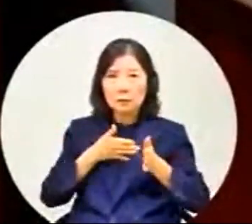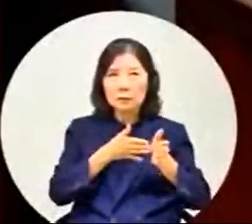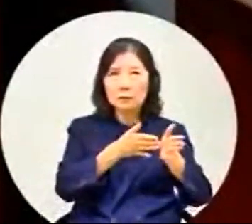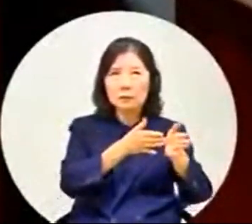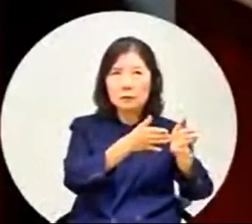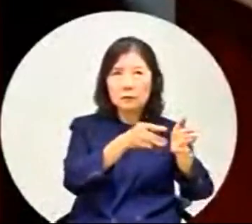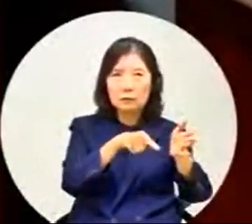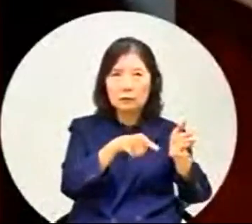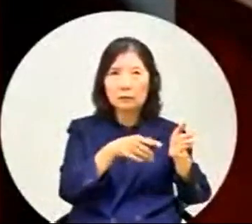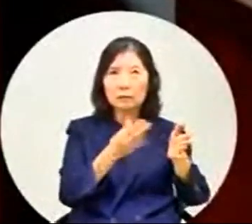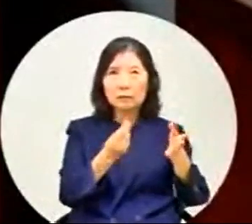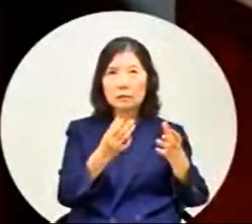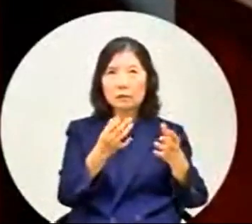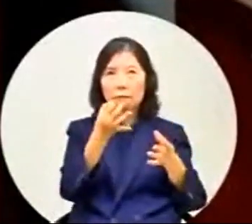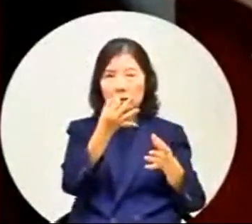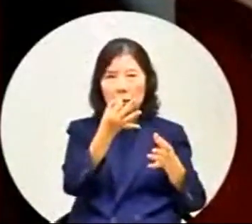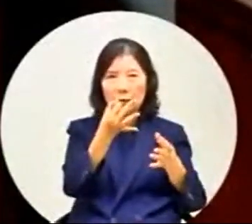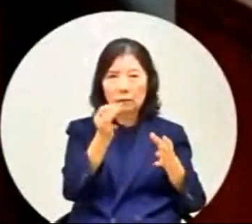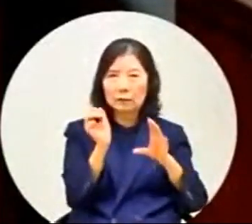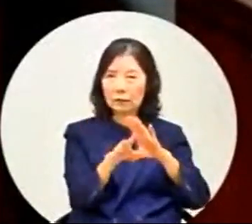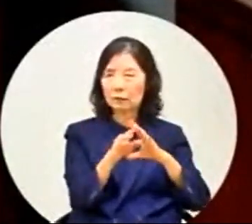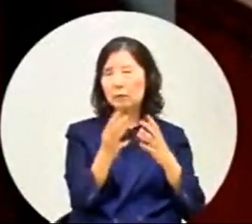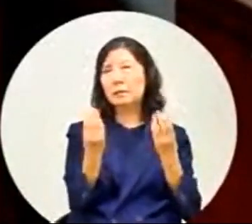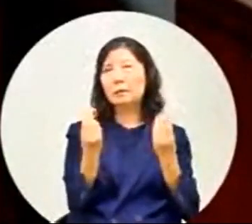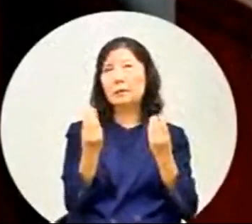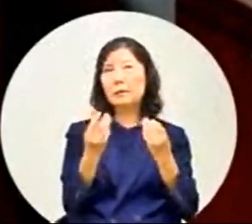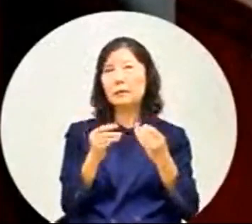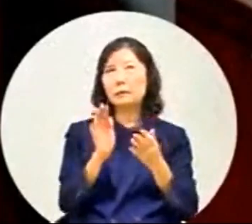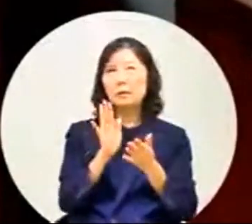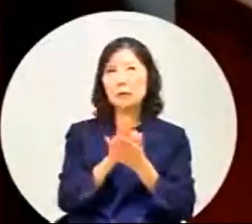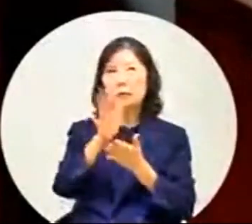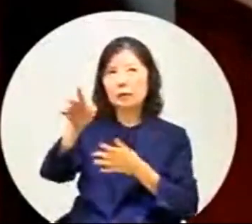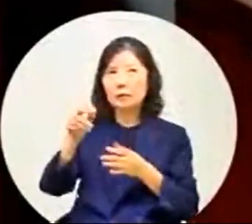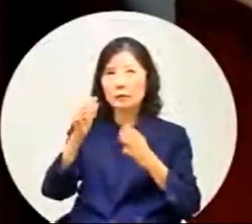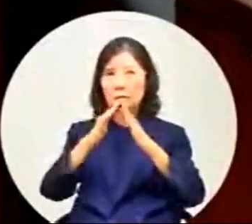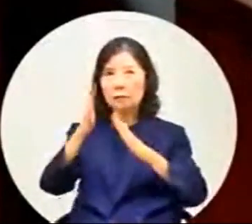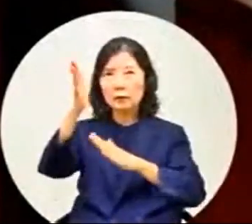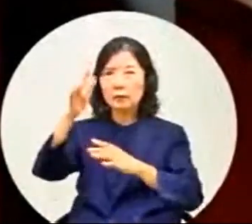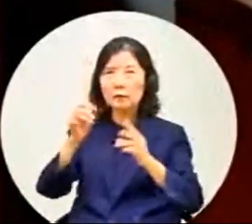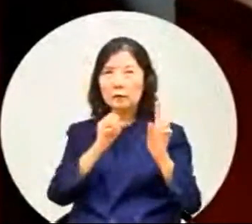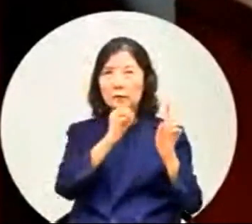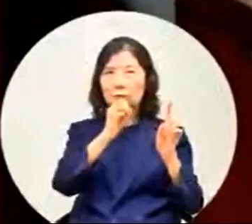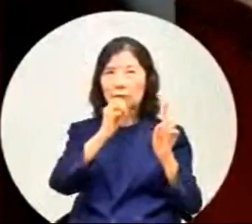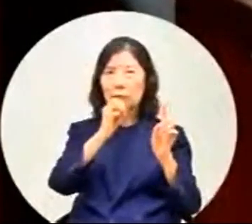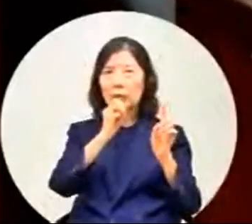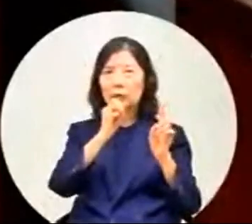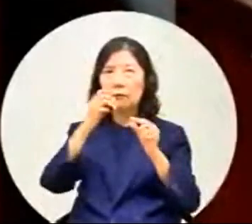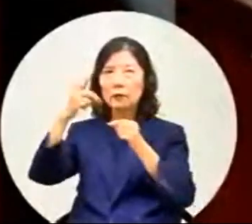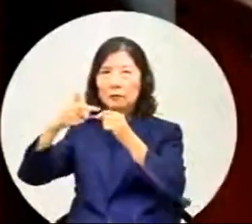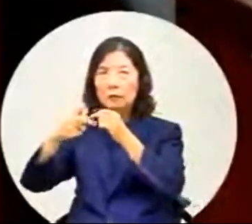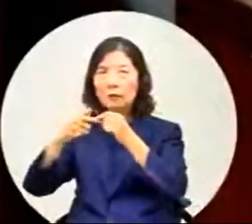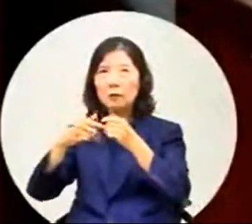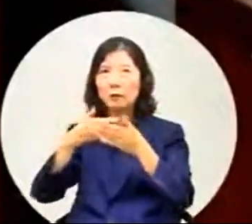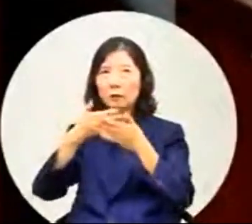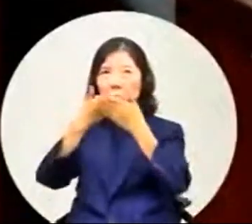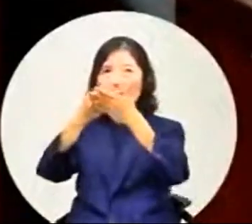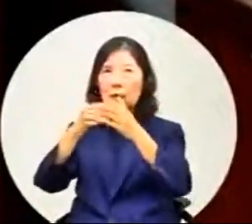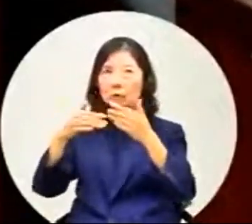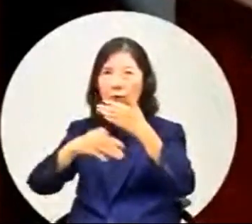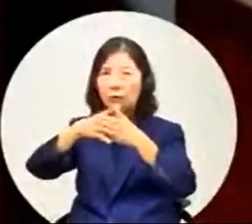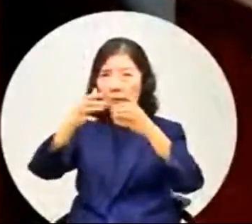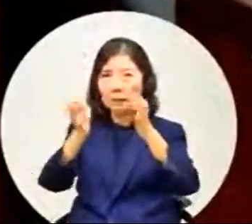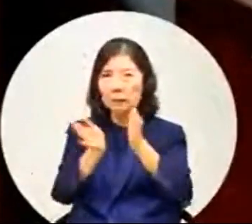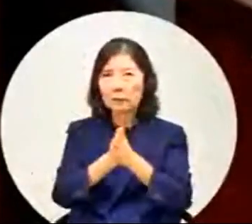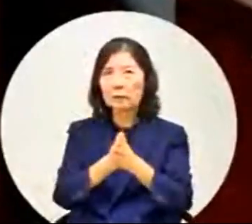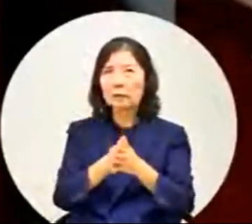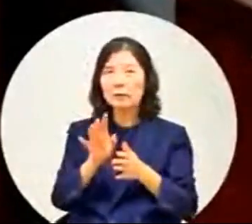没有经费编列经费，后来我们看到市政府在106年报给交通部说，才那个时候